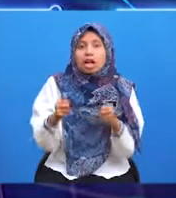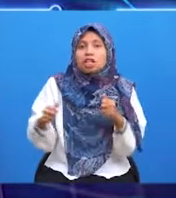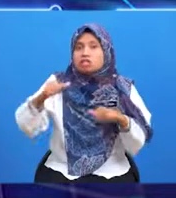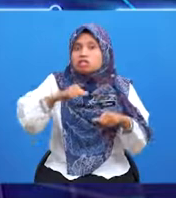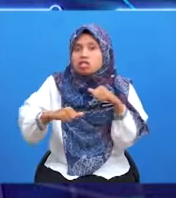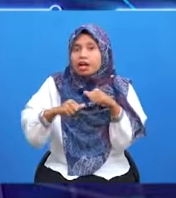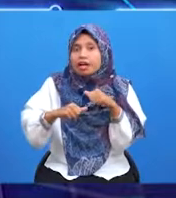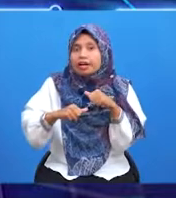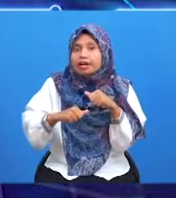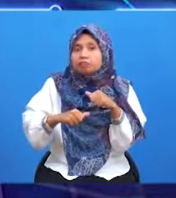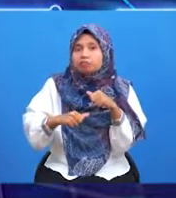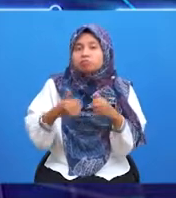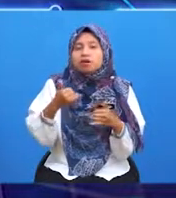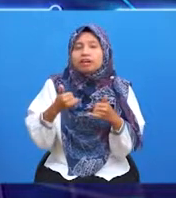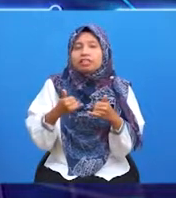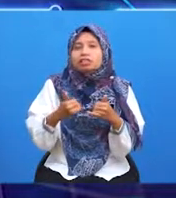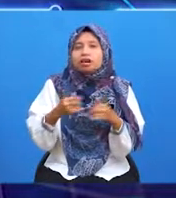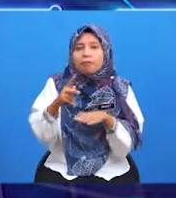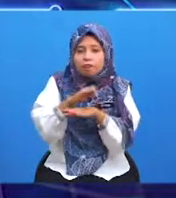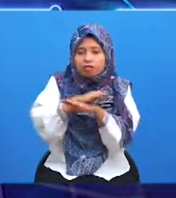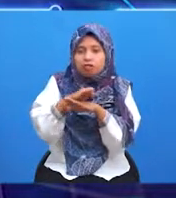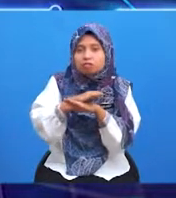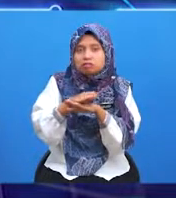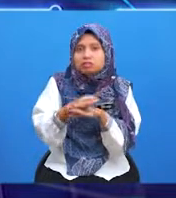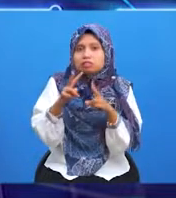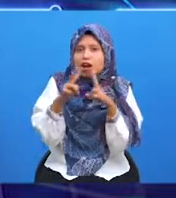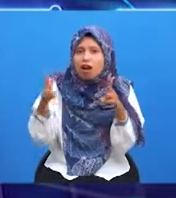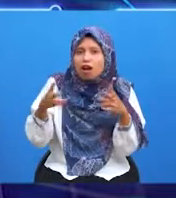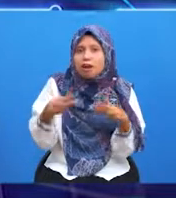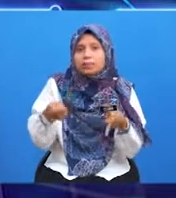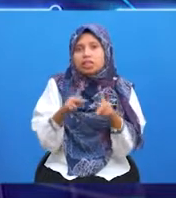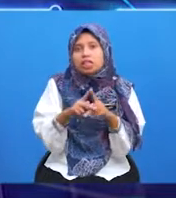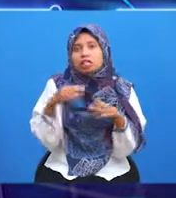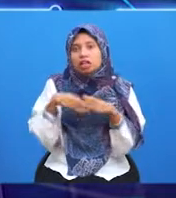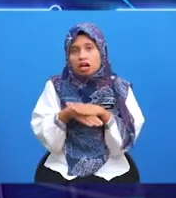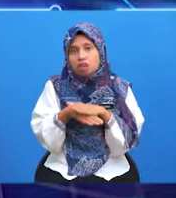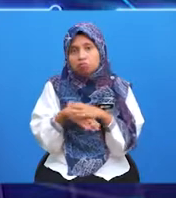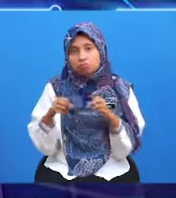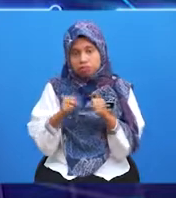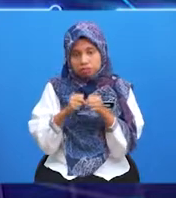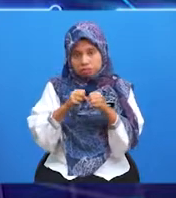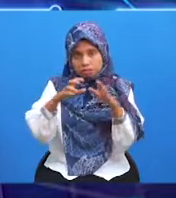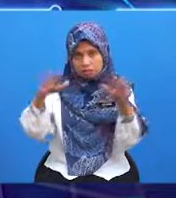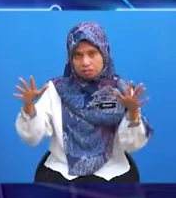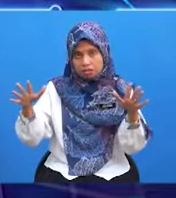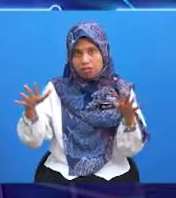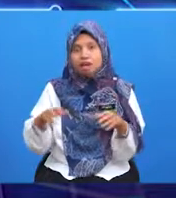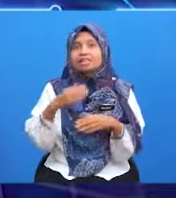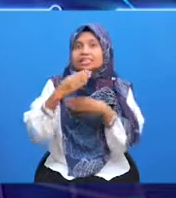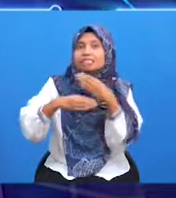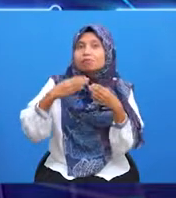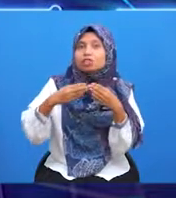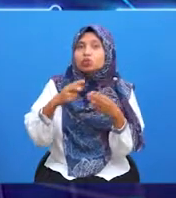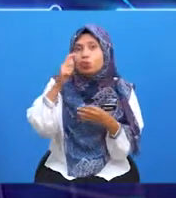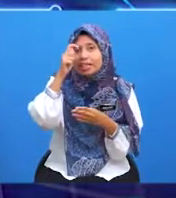Ahli sains memainkan peranan yang sangat penting dalam perkembangan